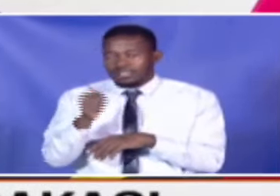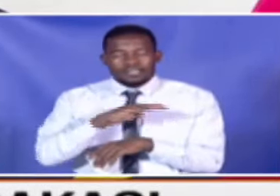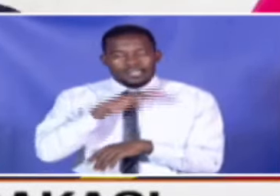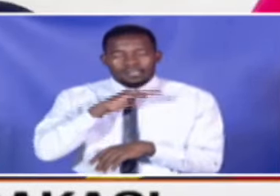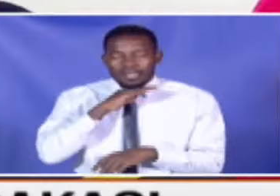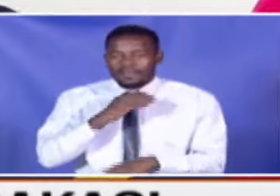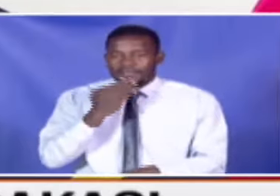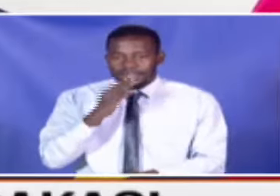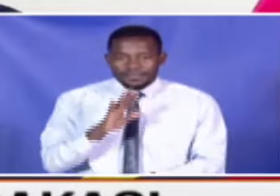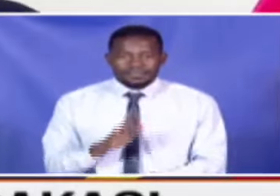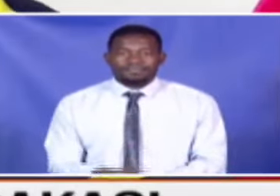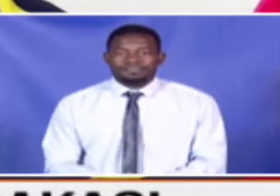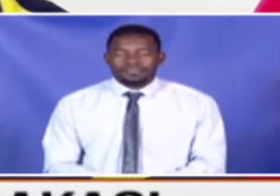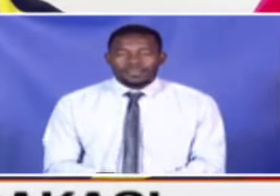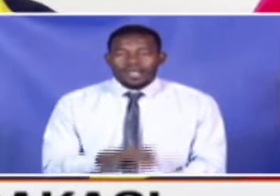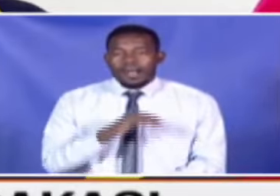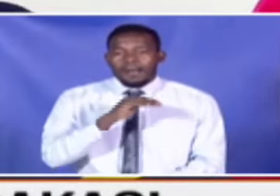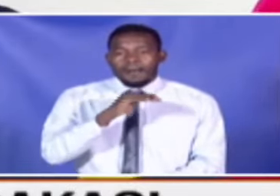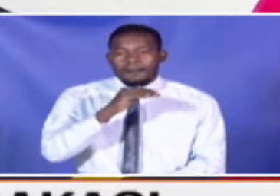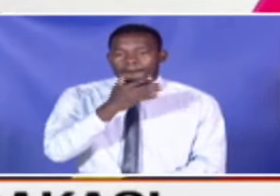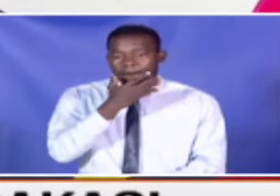baba yako amechomeka